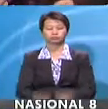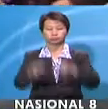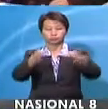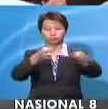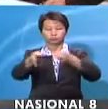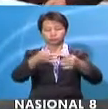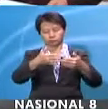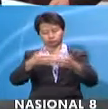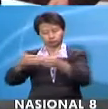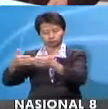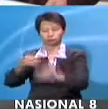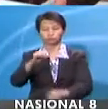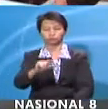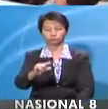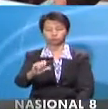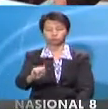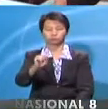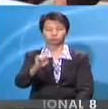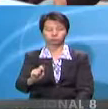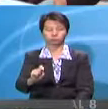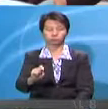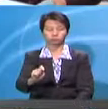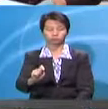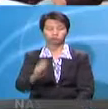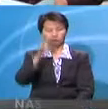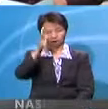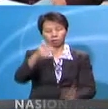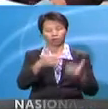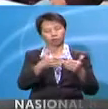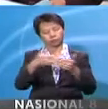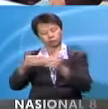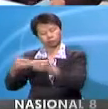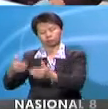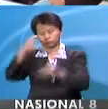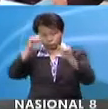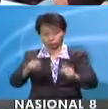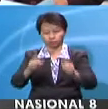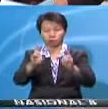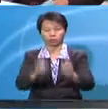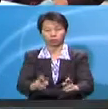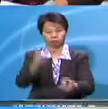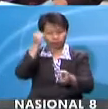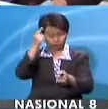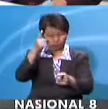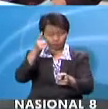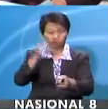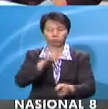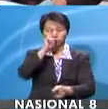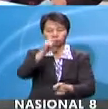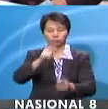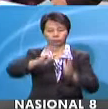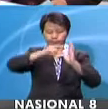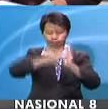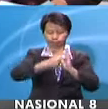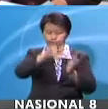Penerangan berterusan berhubung pelaksanaan cukai barang dan perkhidmatan GST akan diteruskan bagi membolehkan rakyat faham langkah sebenar ia